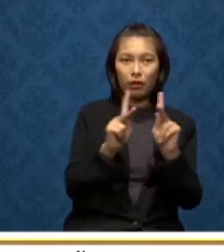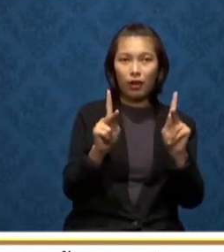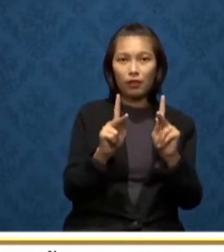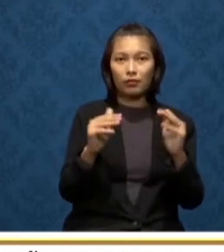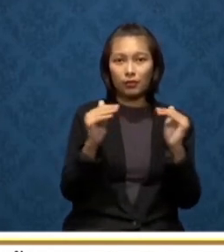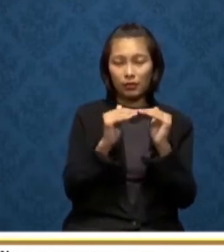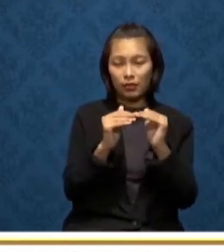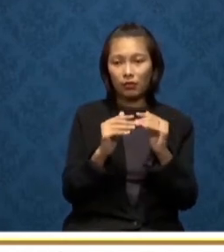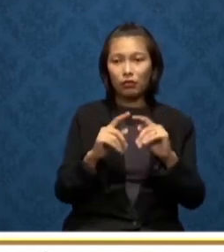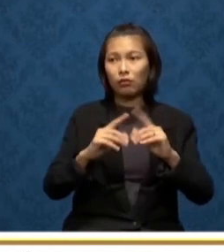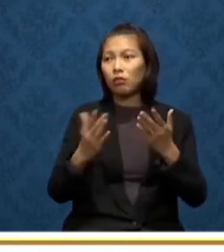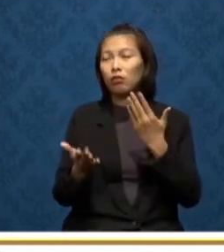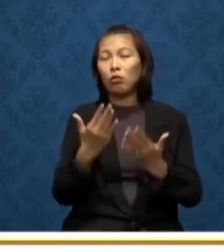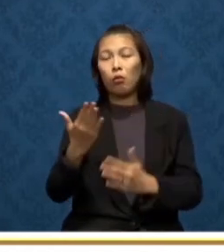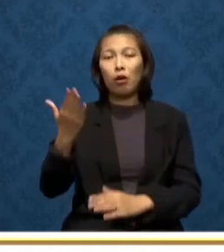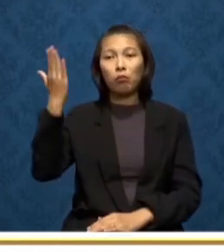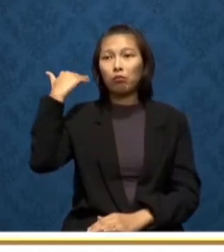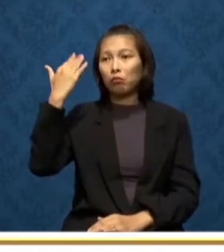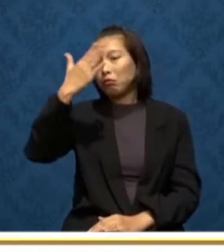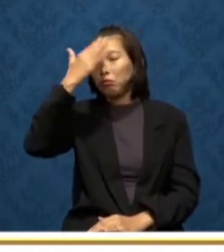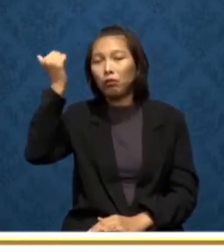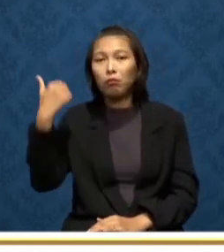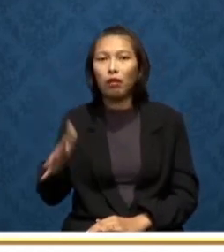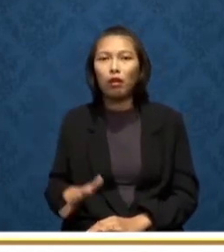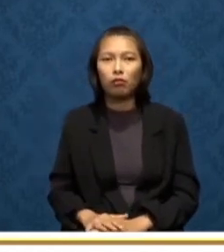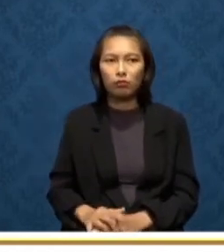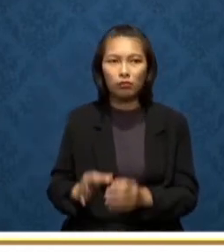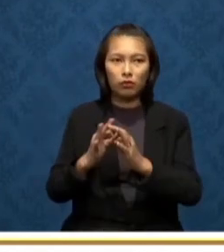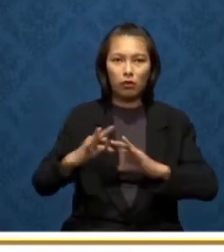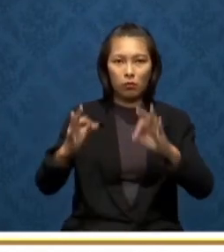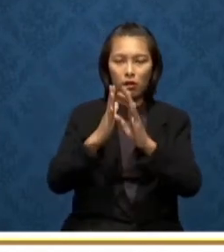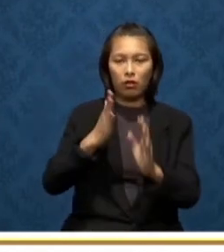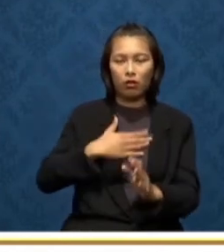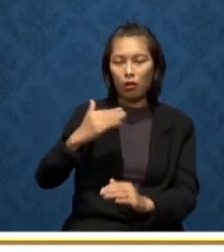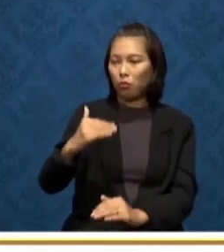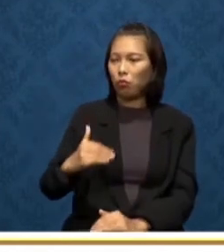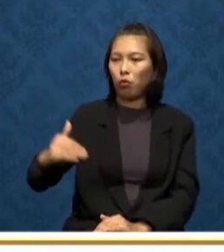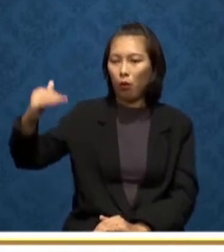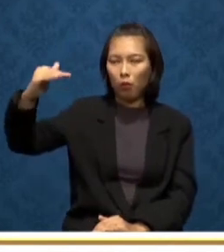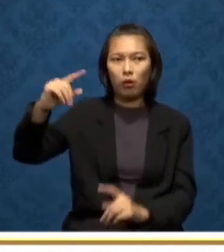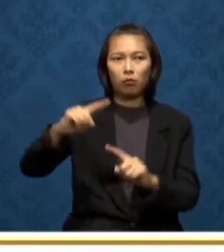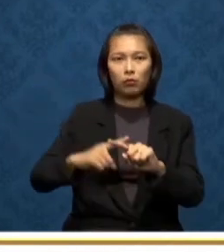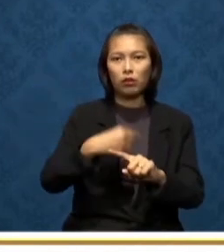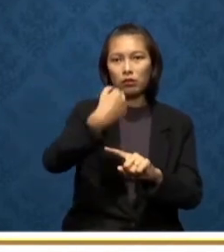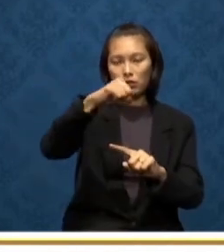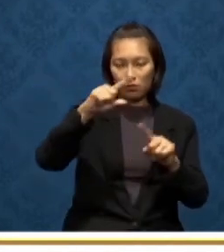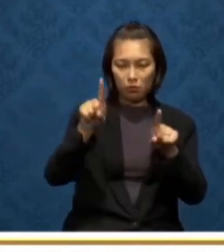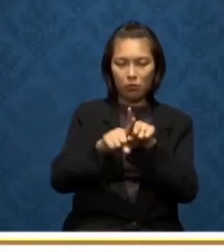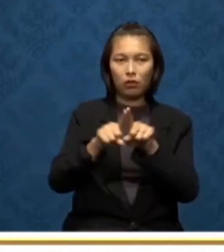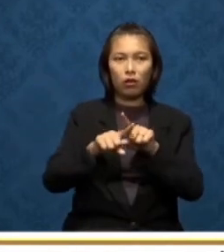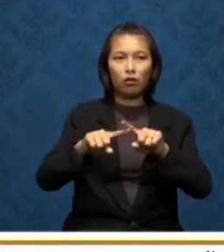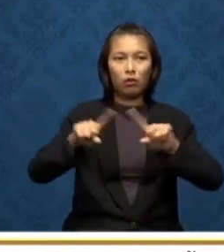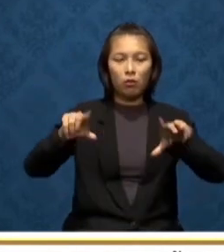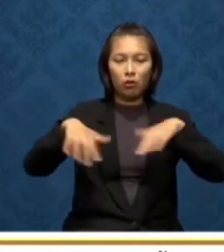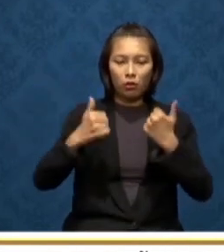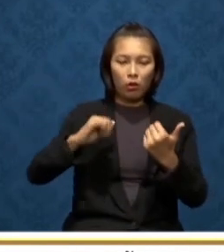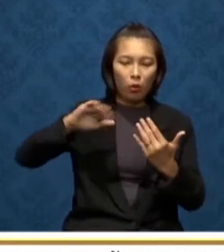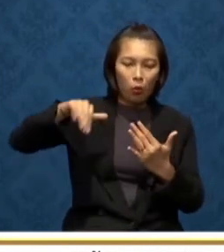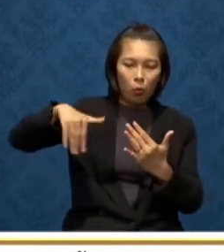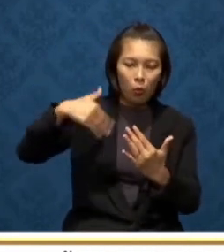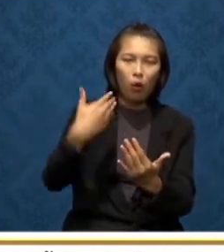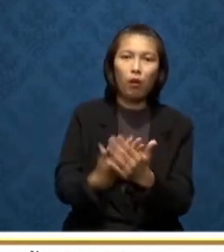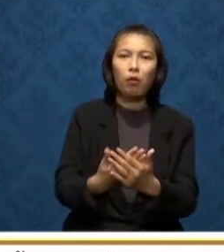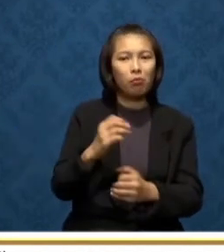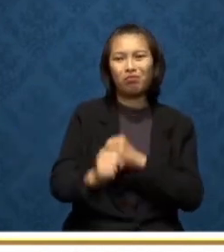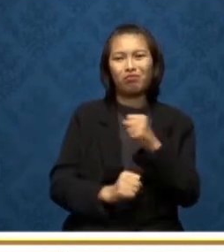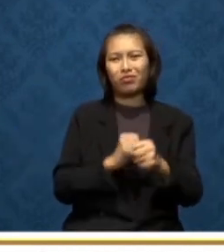ลืมเขาไปแล้วอย่างนี้เป็นต้นครับเราเติบโตจากเดือนตุลาคมด้วยกันจนมาถึงป่านนี้อายุไม่ต้องนับครับ